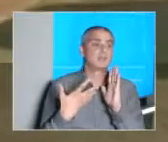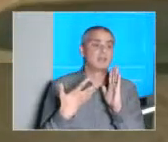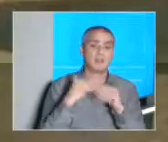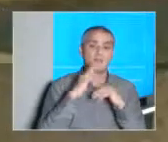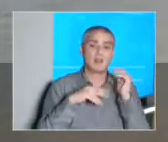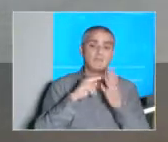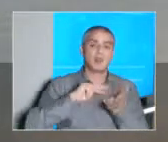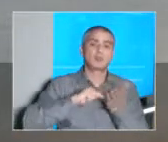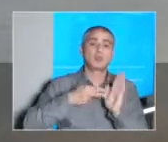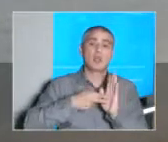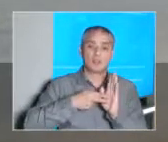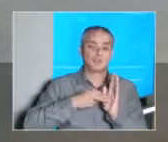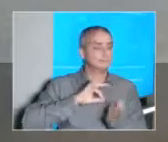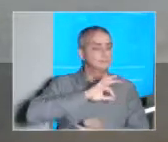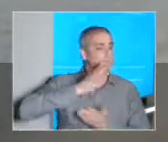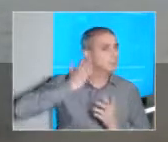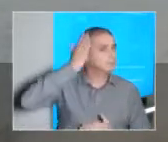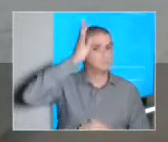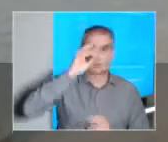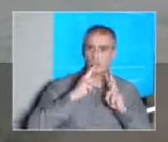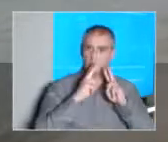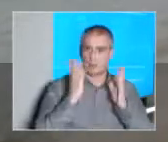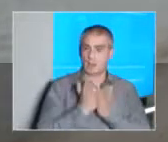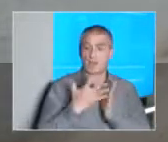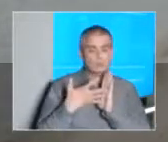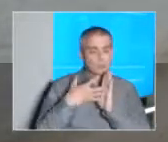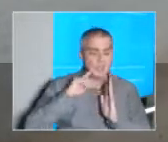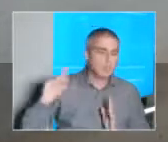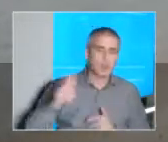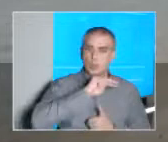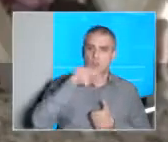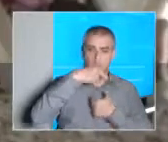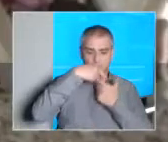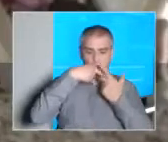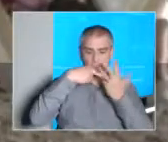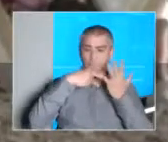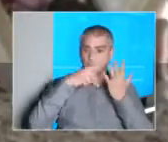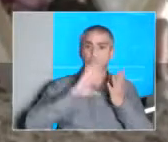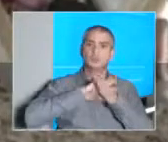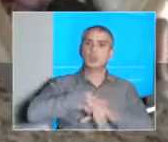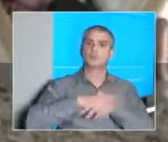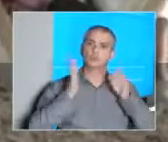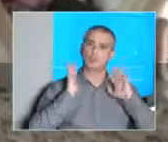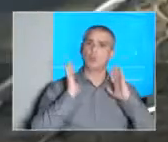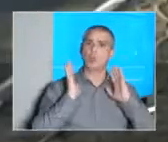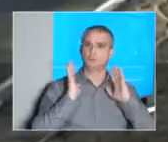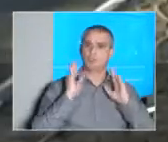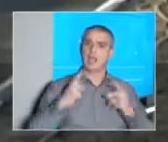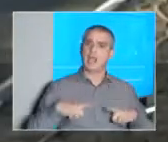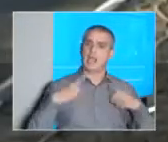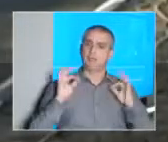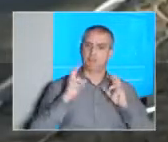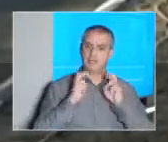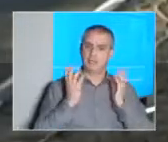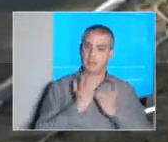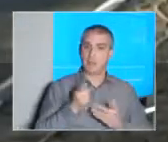תוכנית אסטרטגית לעיר אילת, שבוחנת את כל הנושאים שאנחנו חשבנו שהם נושאים שישפיעו באופן משמעותי על איכות חיה של